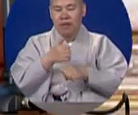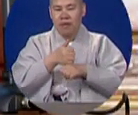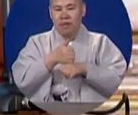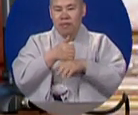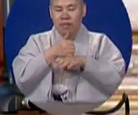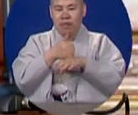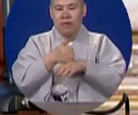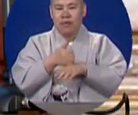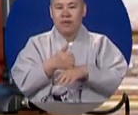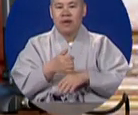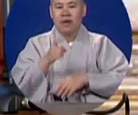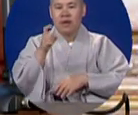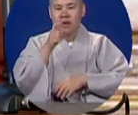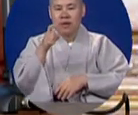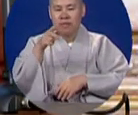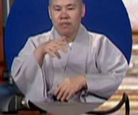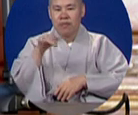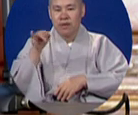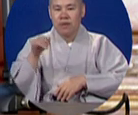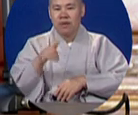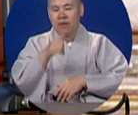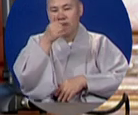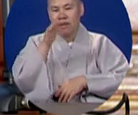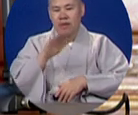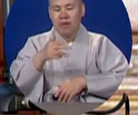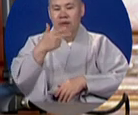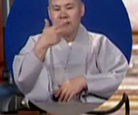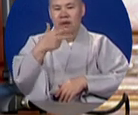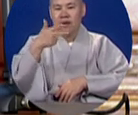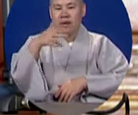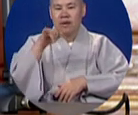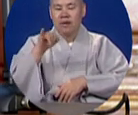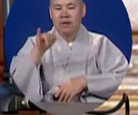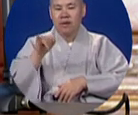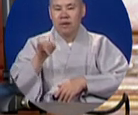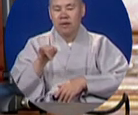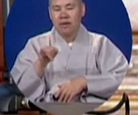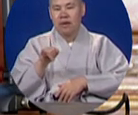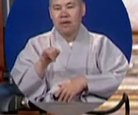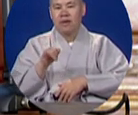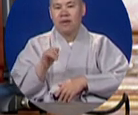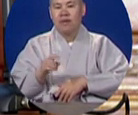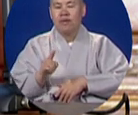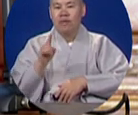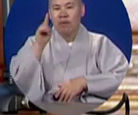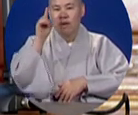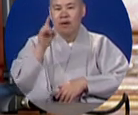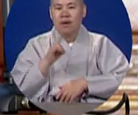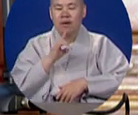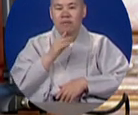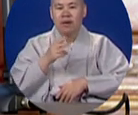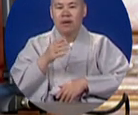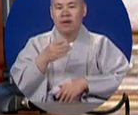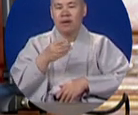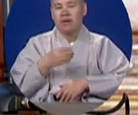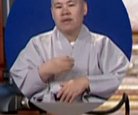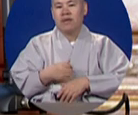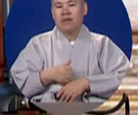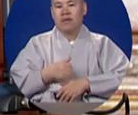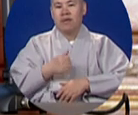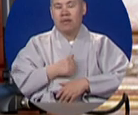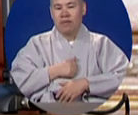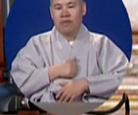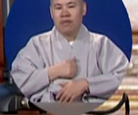십지가 있는데 칠지에 올라가야 아집이 없어져요 그걸 팔식에는